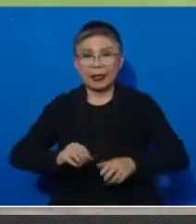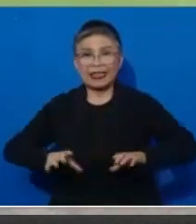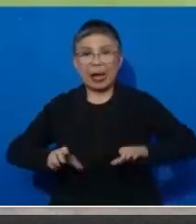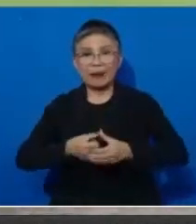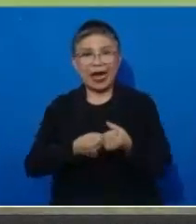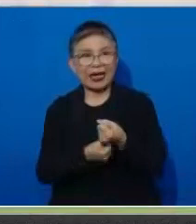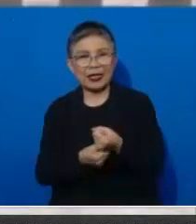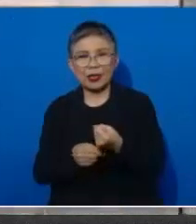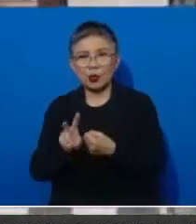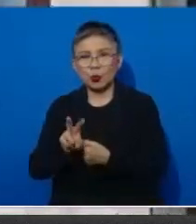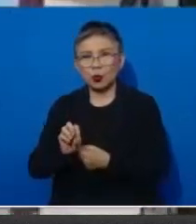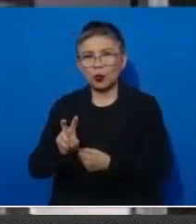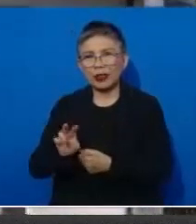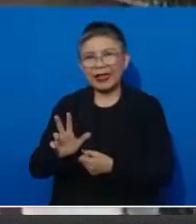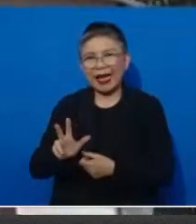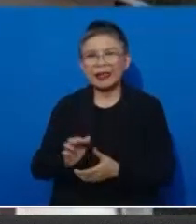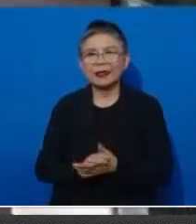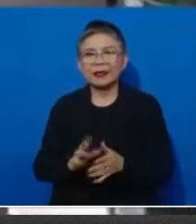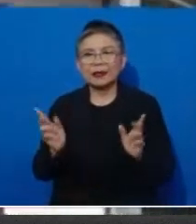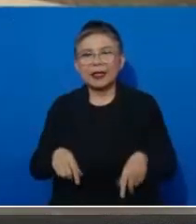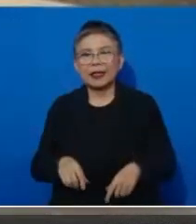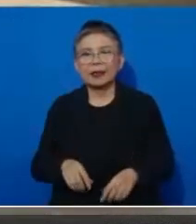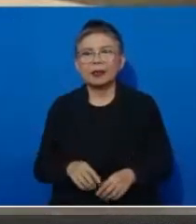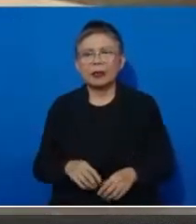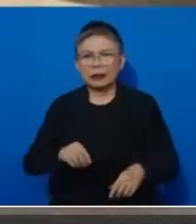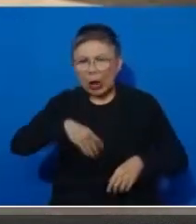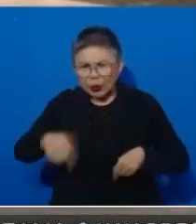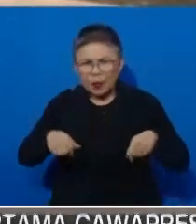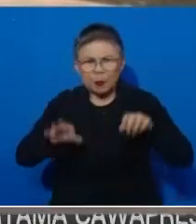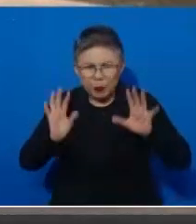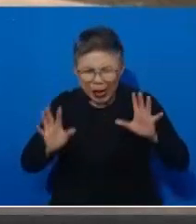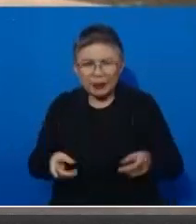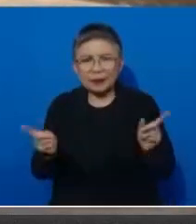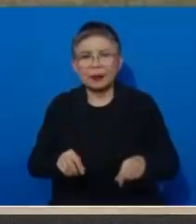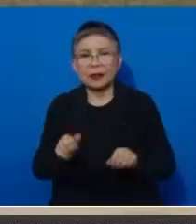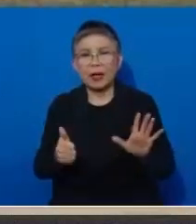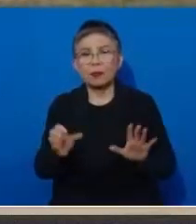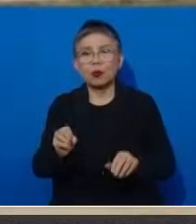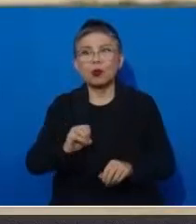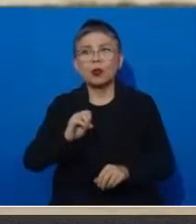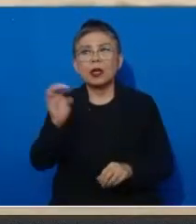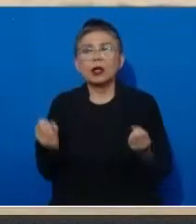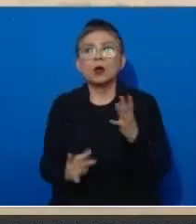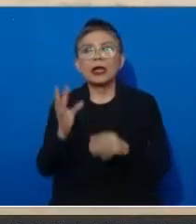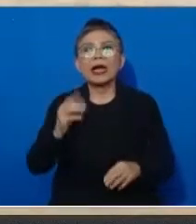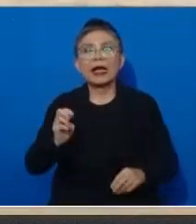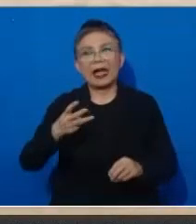sebanyak 2023 terjadi 300 bencana kebakaran, termasuk 60 kebakaran akibat El Niño.